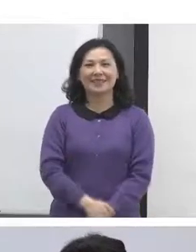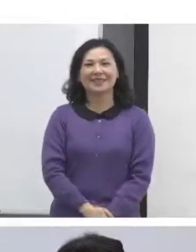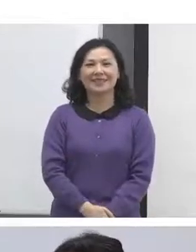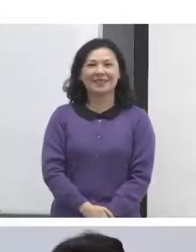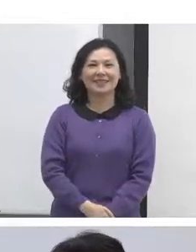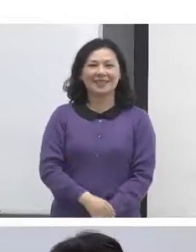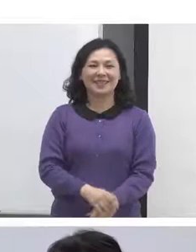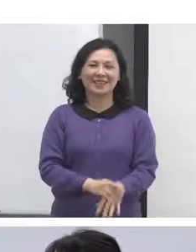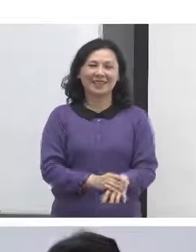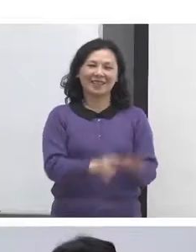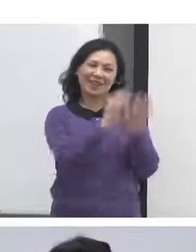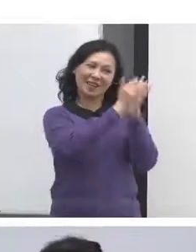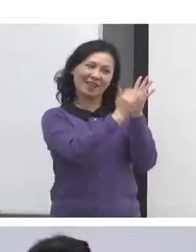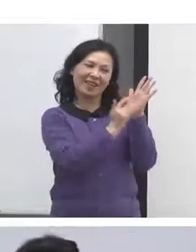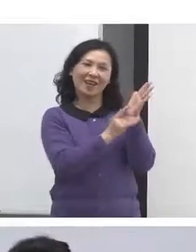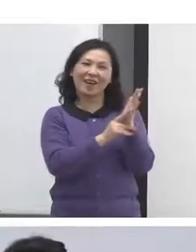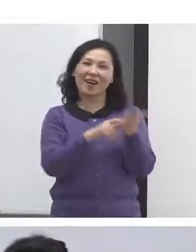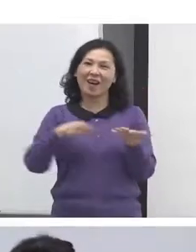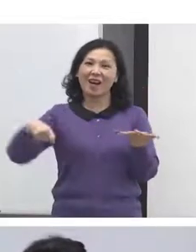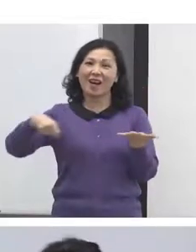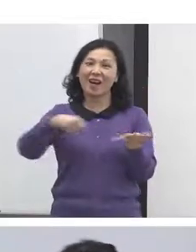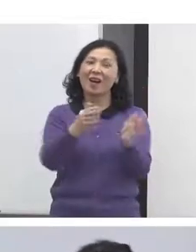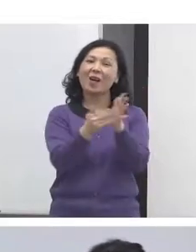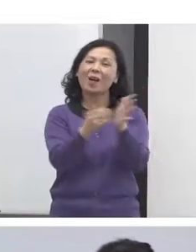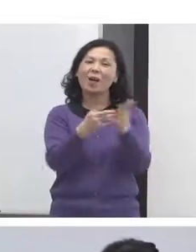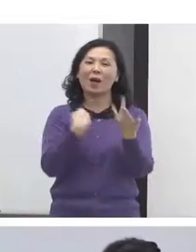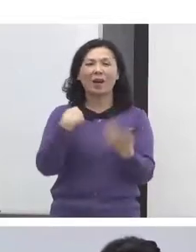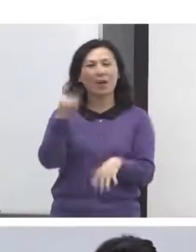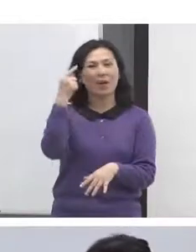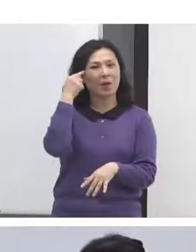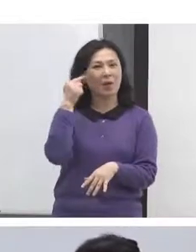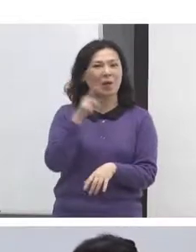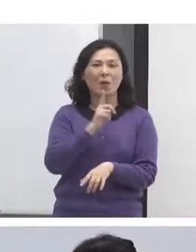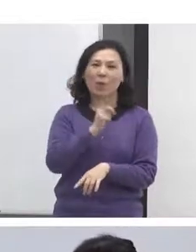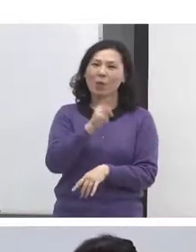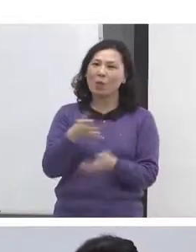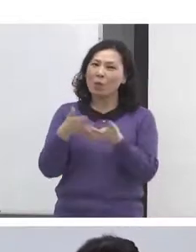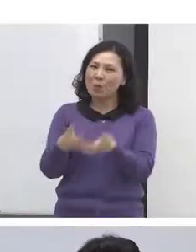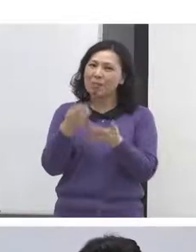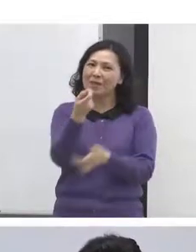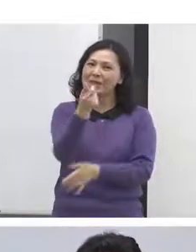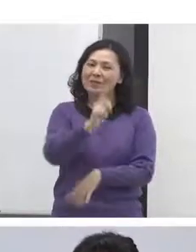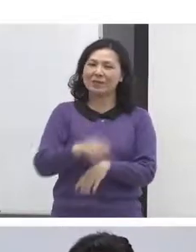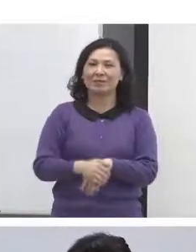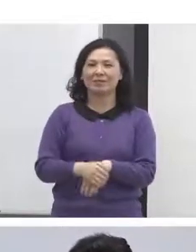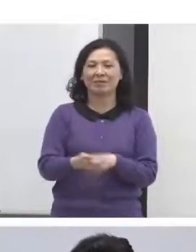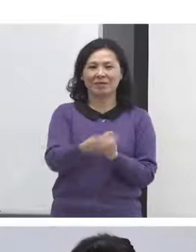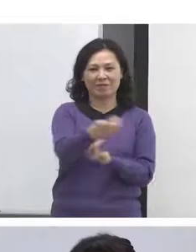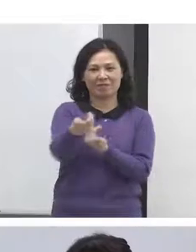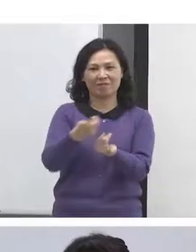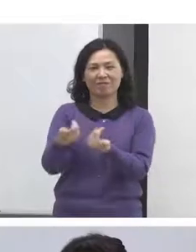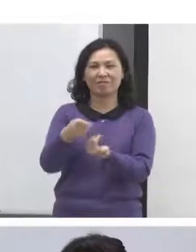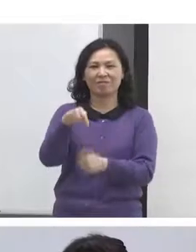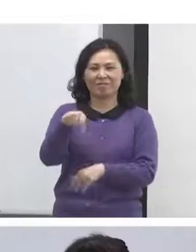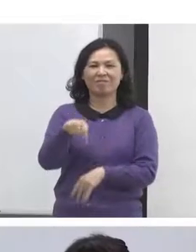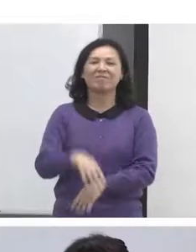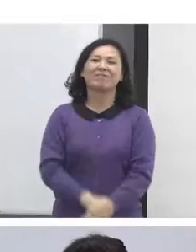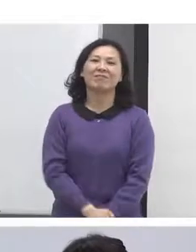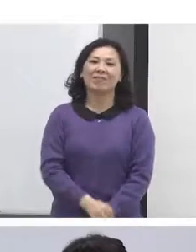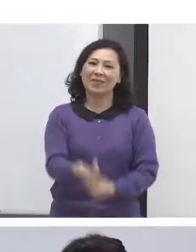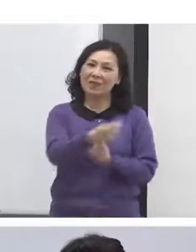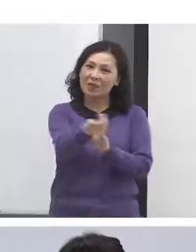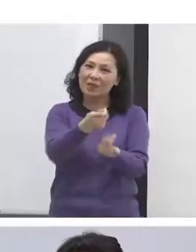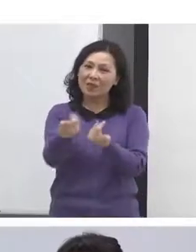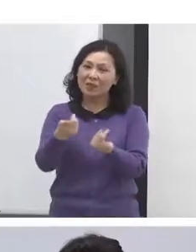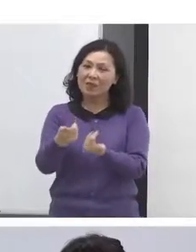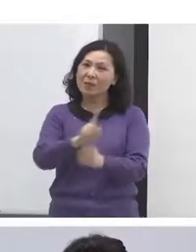写完投影片之后，我发现其实我要讲 governance， 其实我的重点是在分配这件事情，是 distribution。那这个 distribution 是